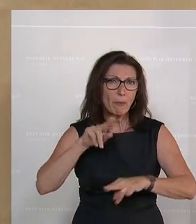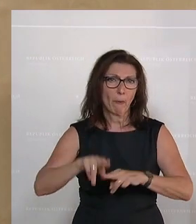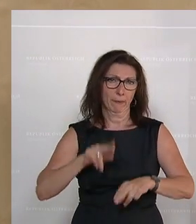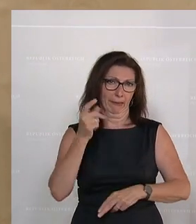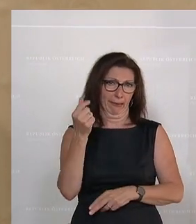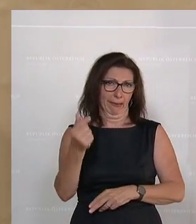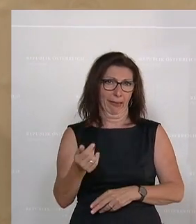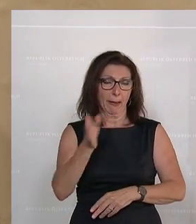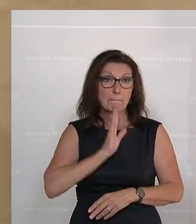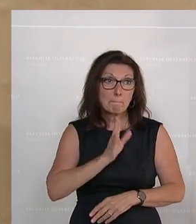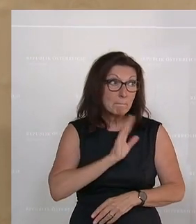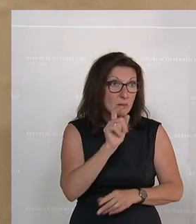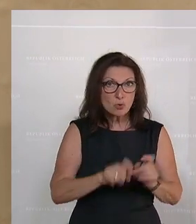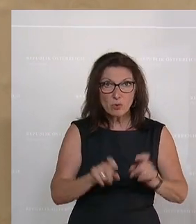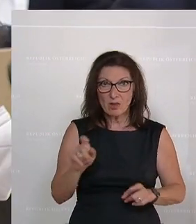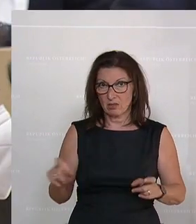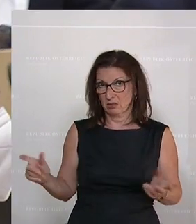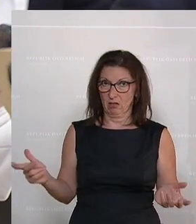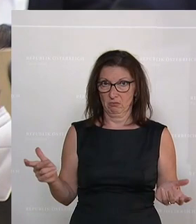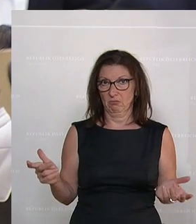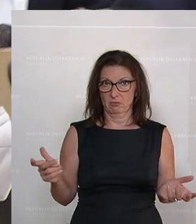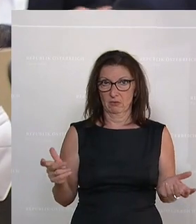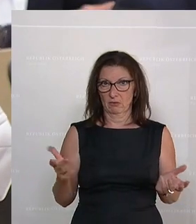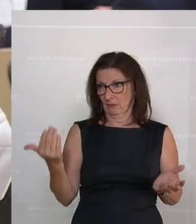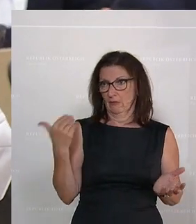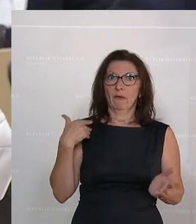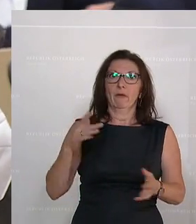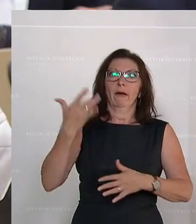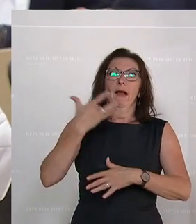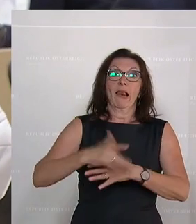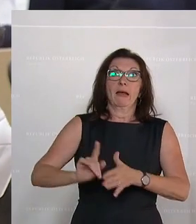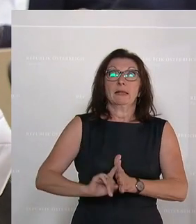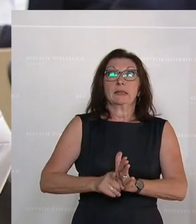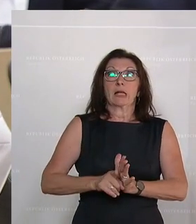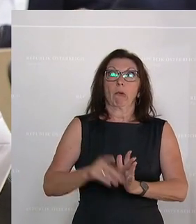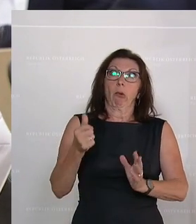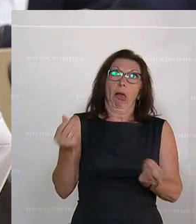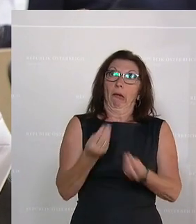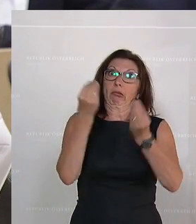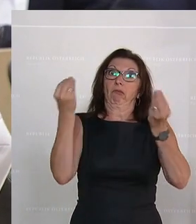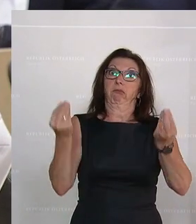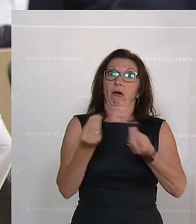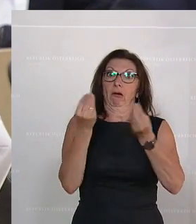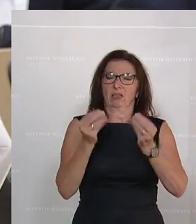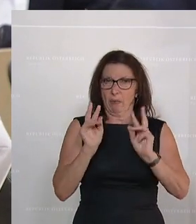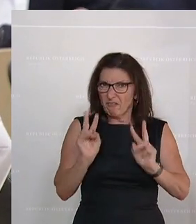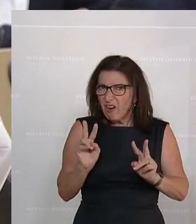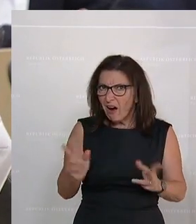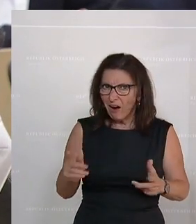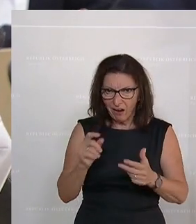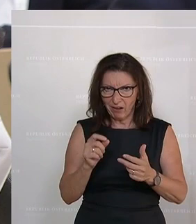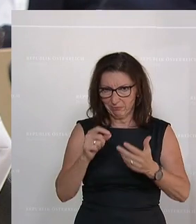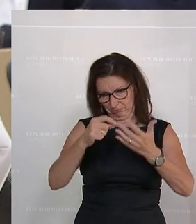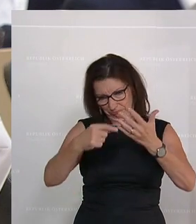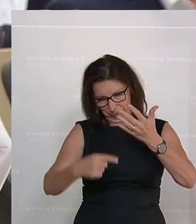pension ist und benzin ist es war noch jetzt in der letzten sekunde da einer doku sein kann ist in wirklichkeit aber auch nur mit